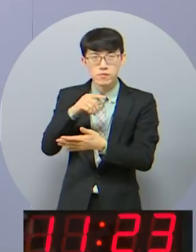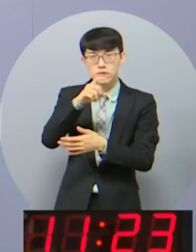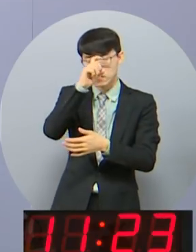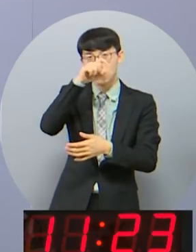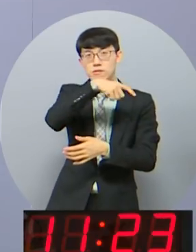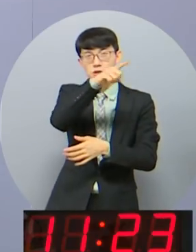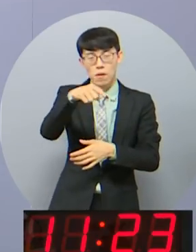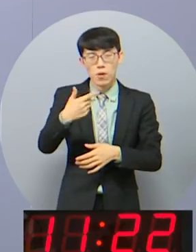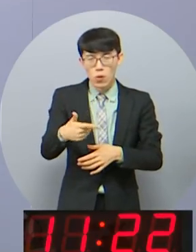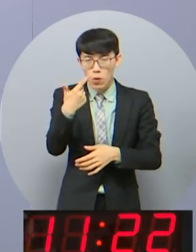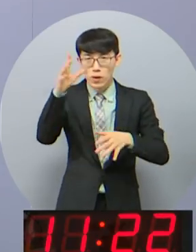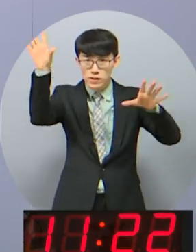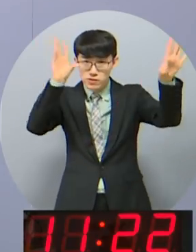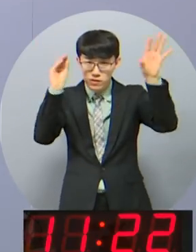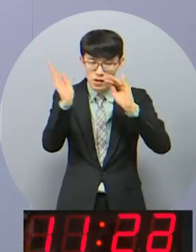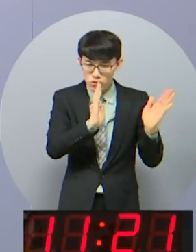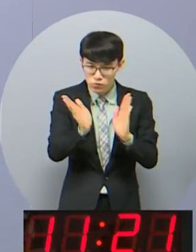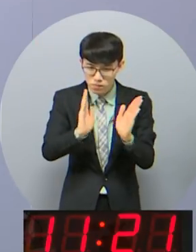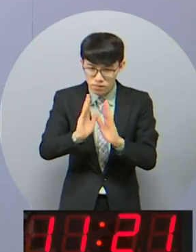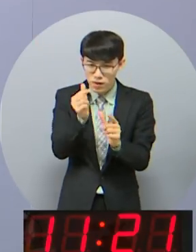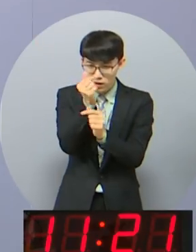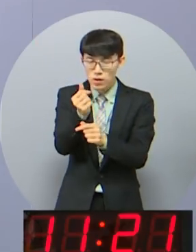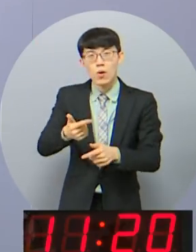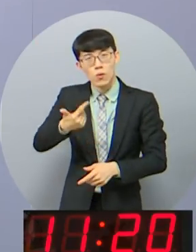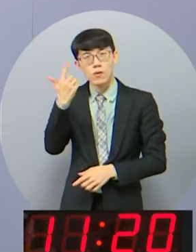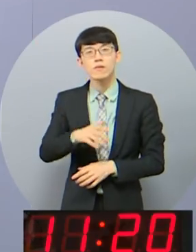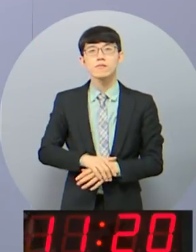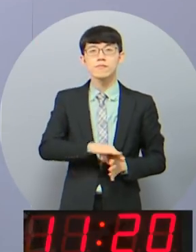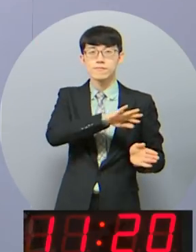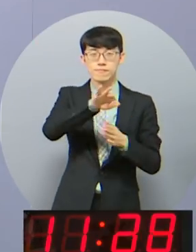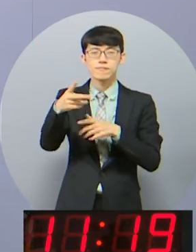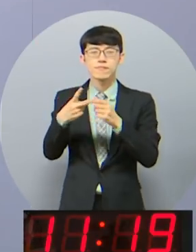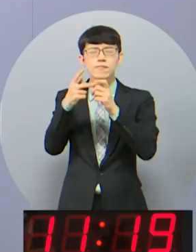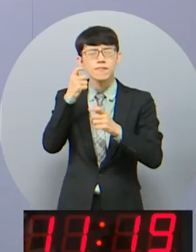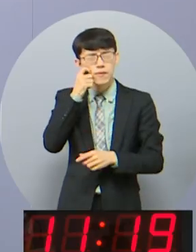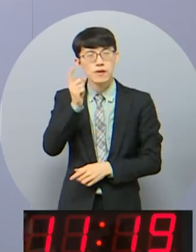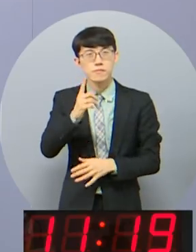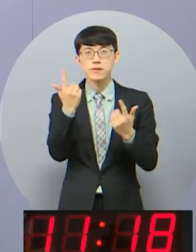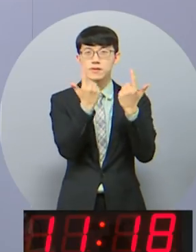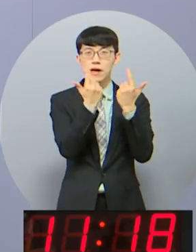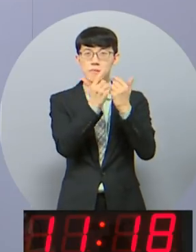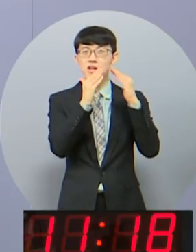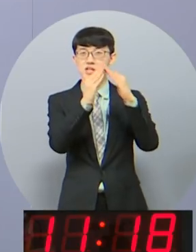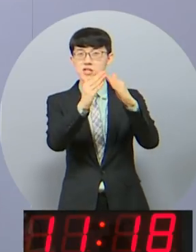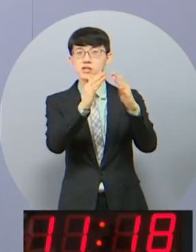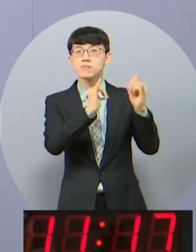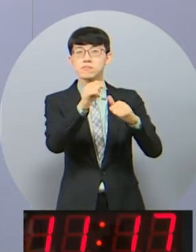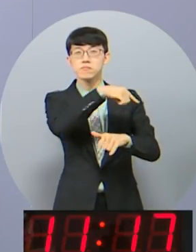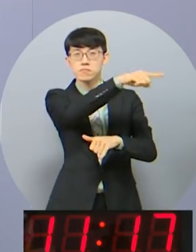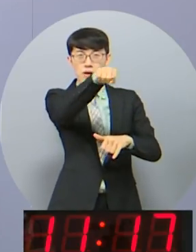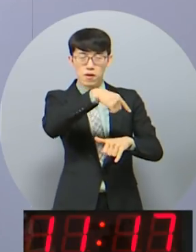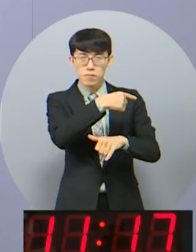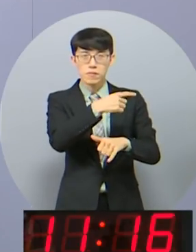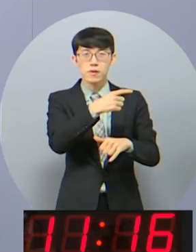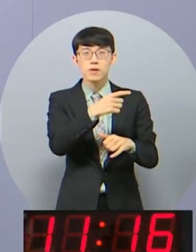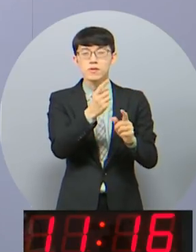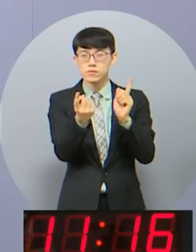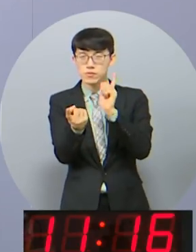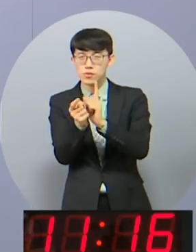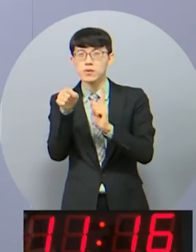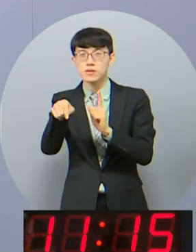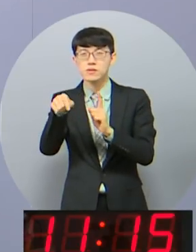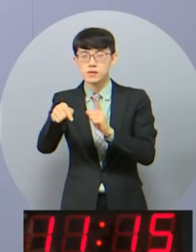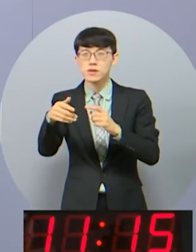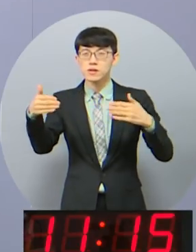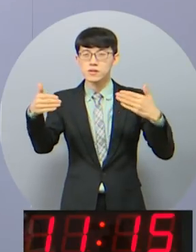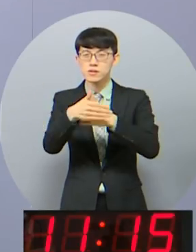快做足资料。那第二个困难点是在台北市民对于这个交通的瓶颈的这个延伸，